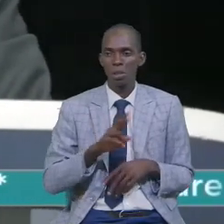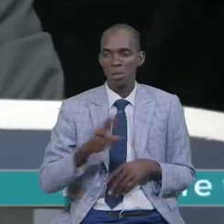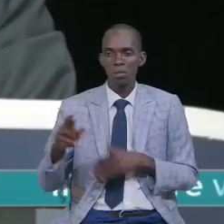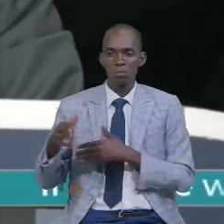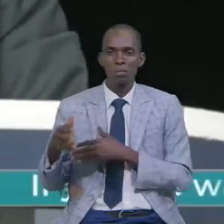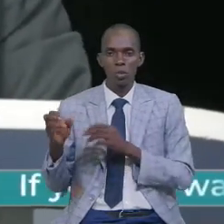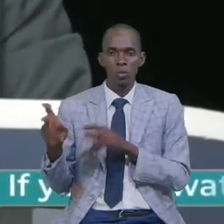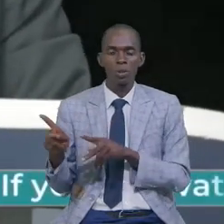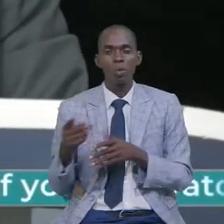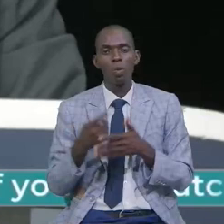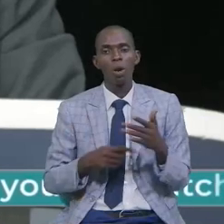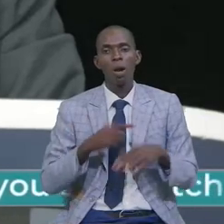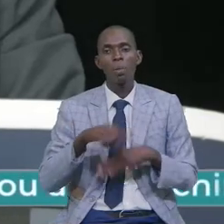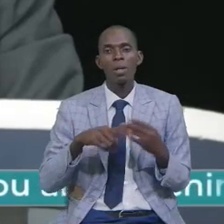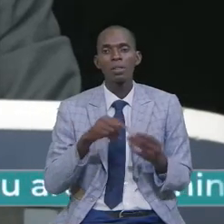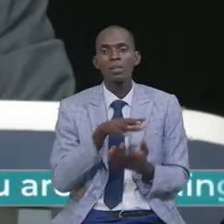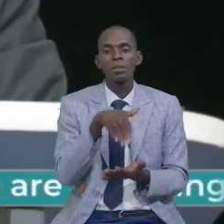Et au milieu,